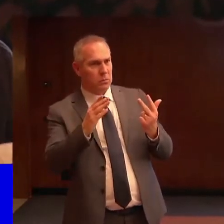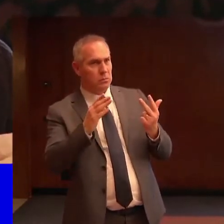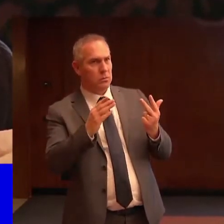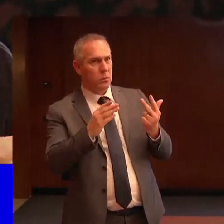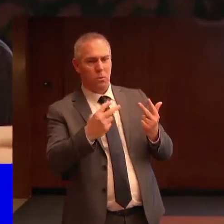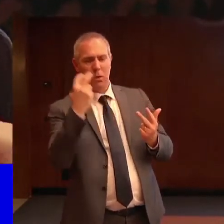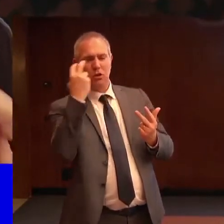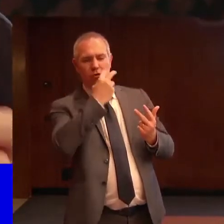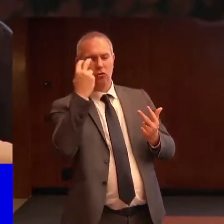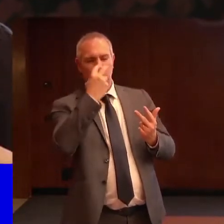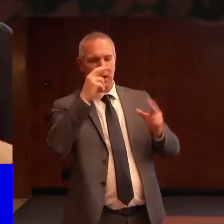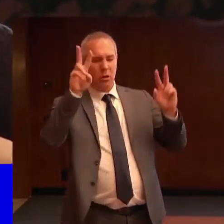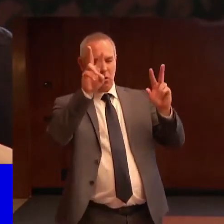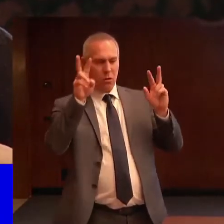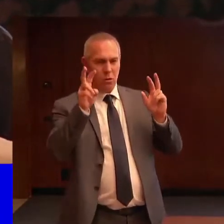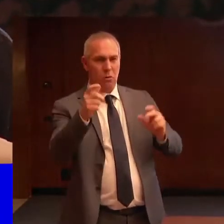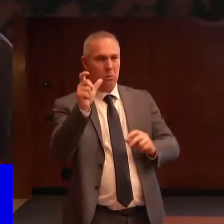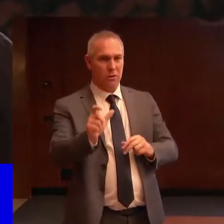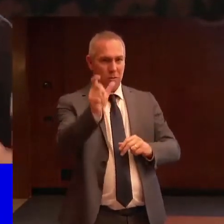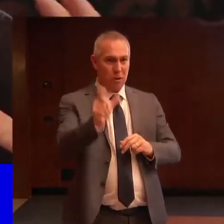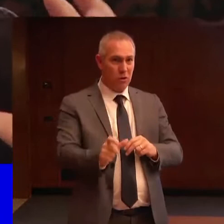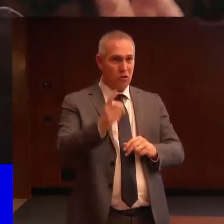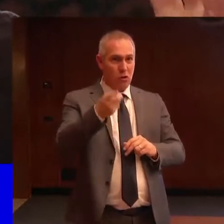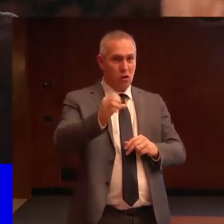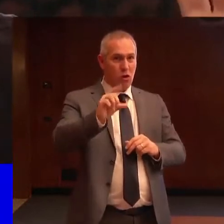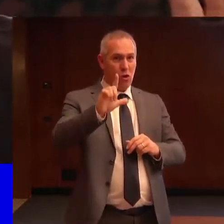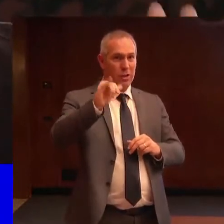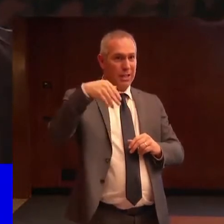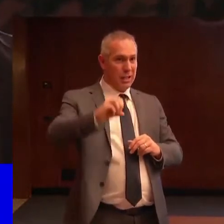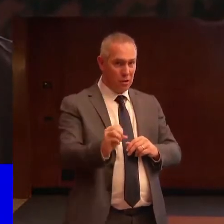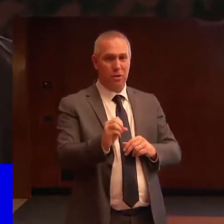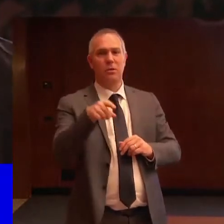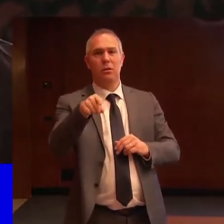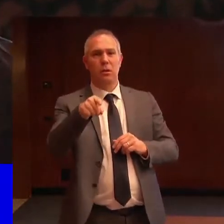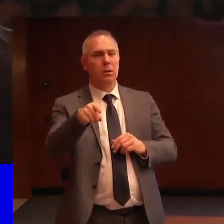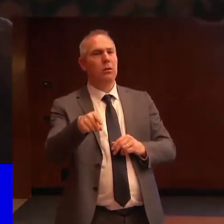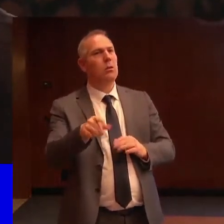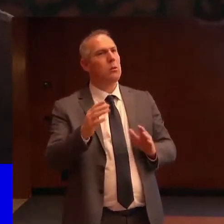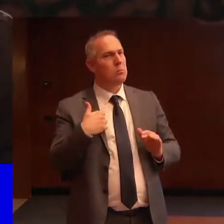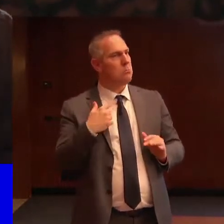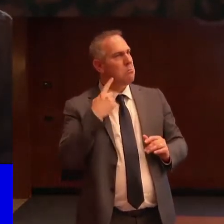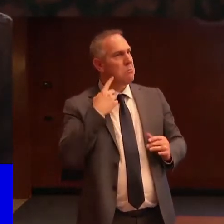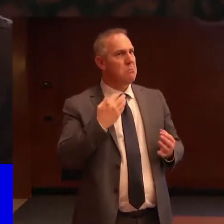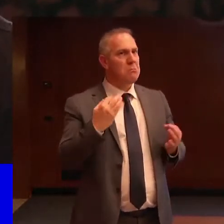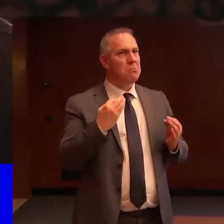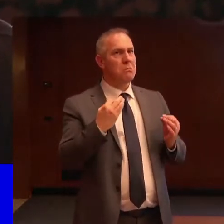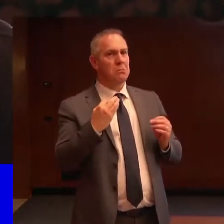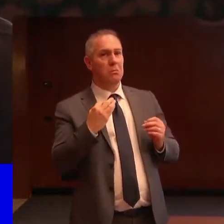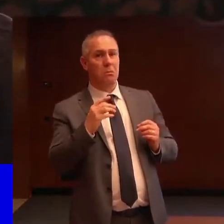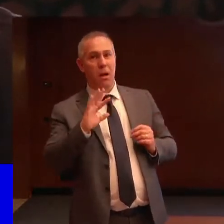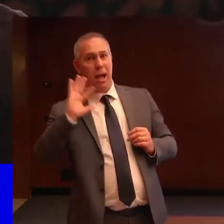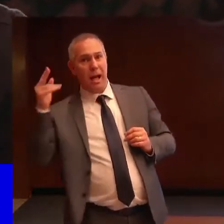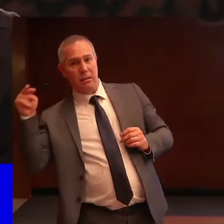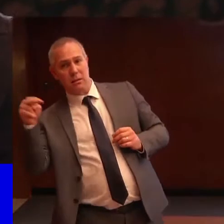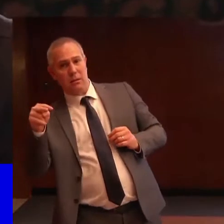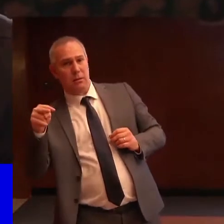dell'essere non vedenti, perché c'è il personaggio dell'Agolino che ha trovato una propria dimensione, ma che viene guardato anche da fuori,